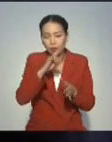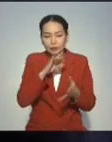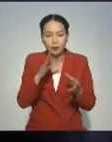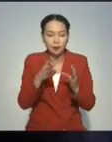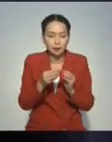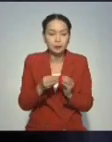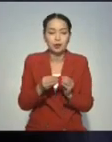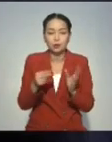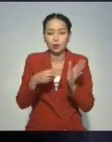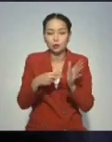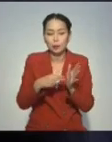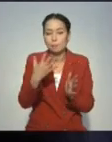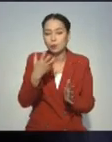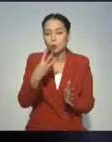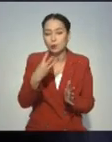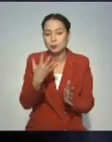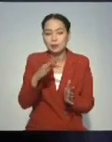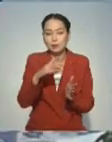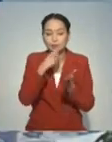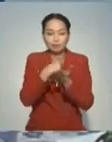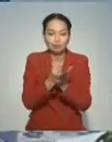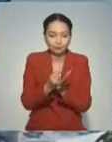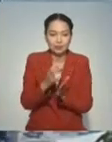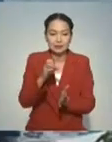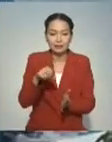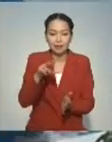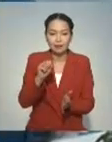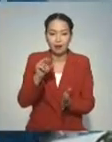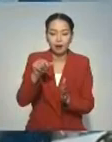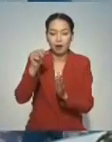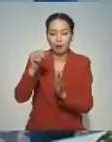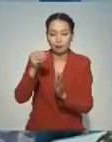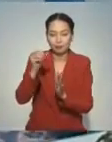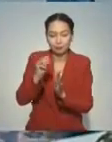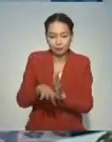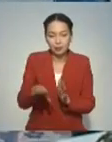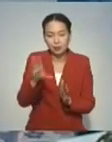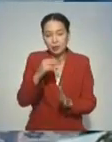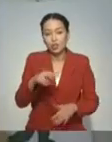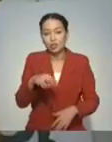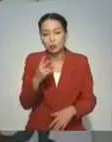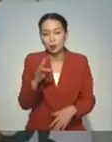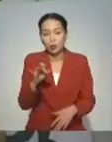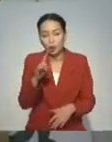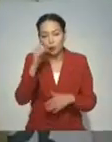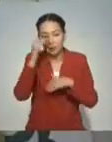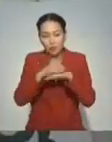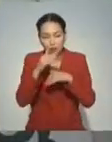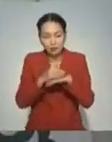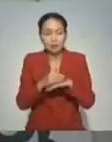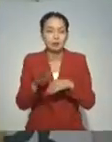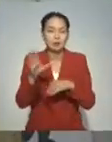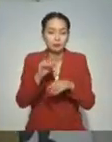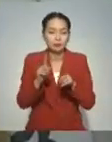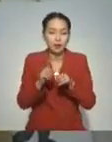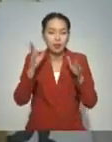садақа мөлшерін 535 теңге етіп бекітті. Ал еліміздің барлық мешіттерінде 22-ші наурыз күні кешкісін тарауих